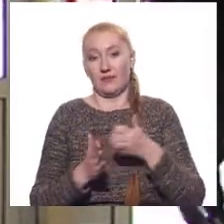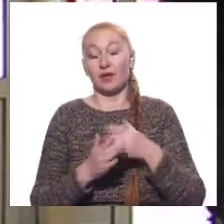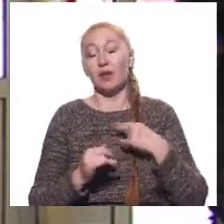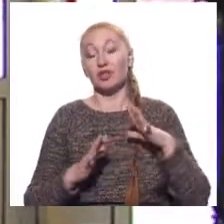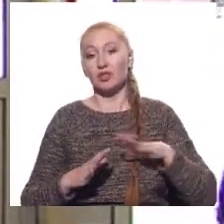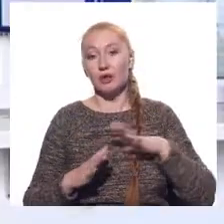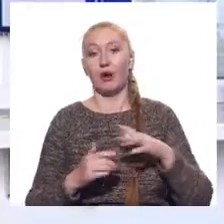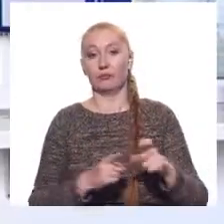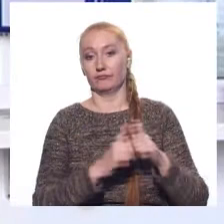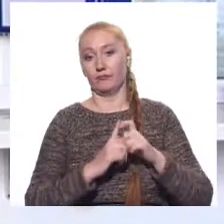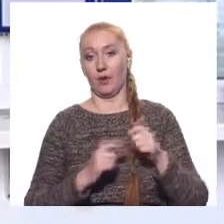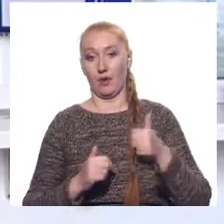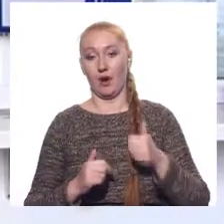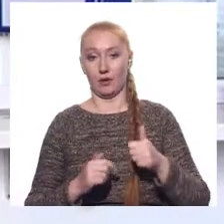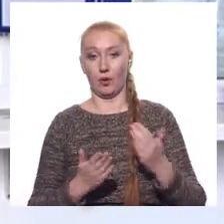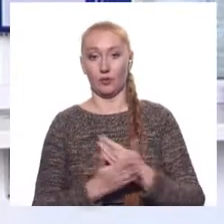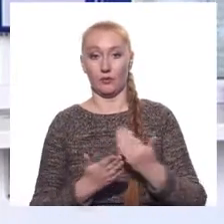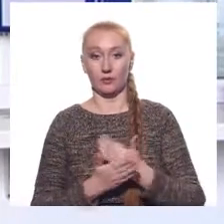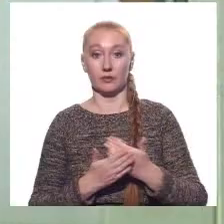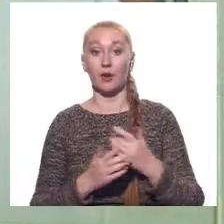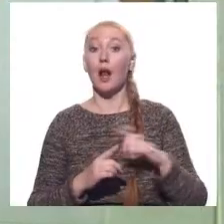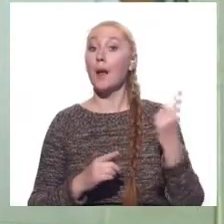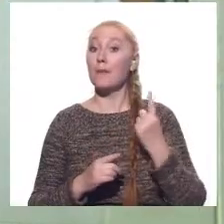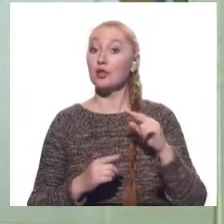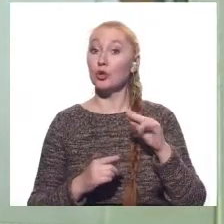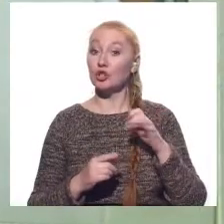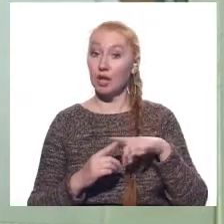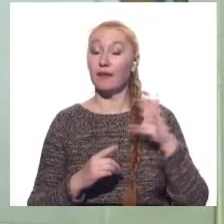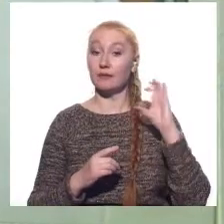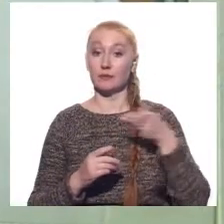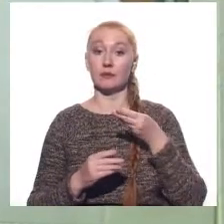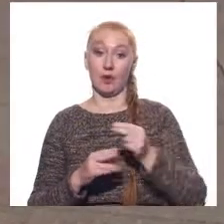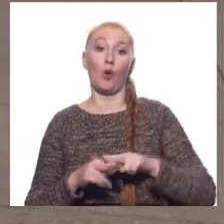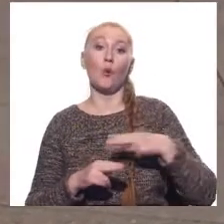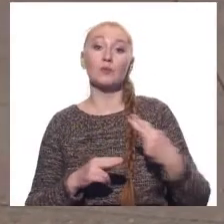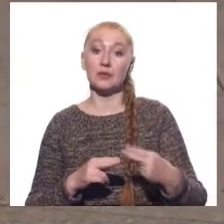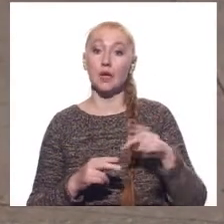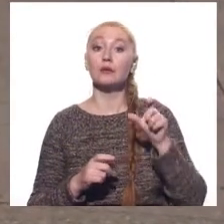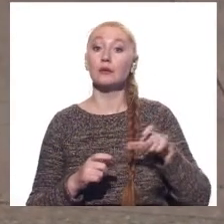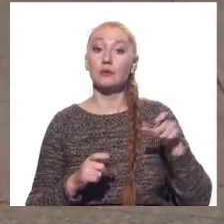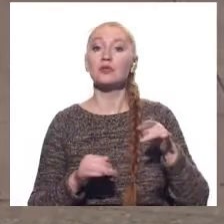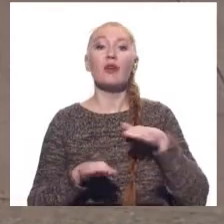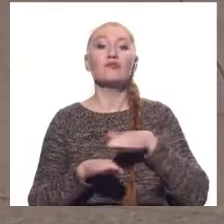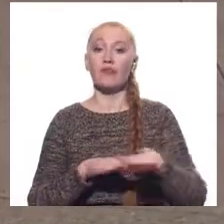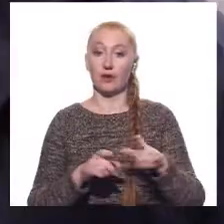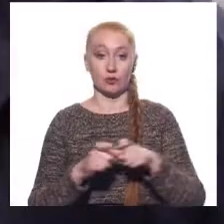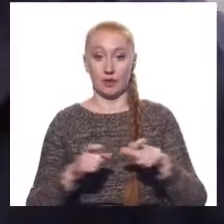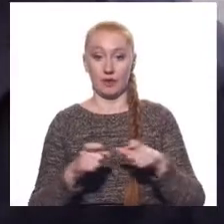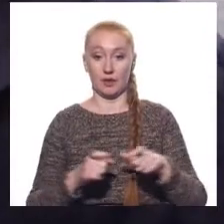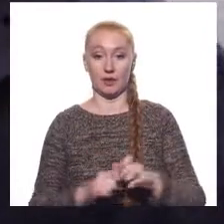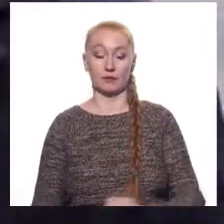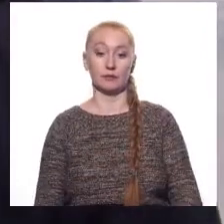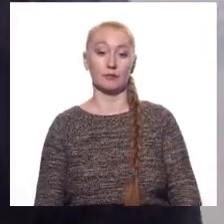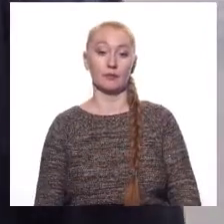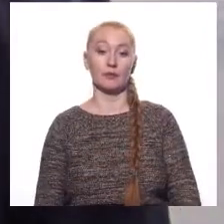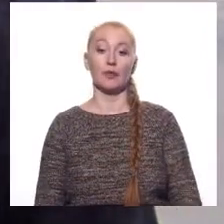чекаємо гарних новин. З 1 червня у касах Криворізького автовокзалу виплачуватимуть компенсації пасажирам за невикористані квитки.